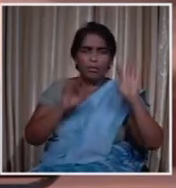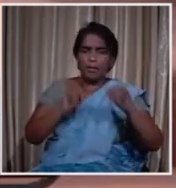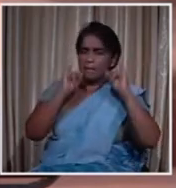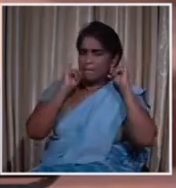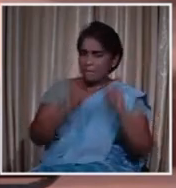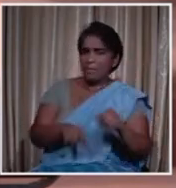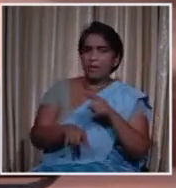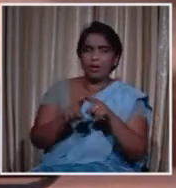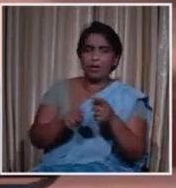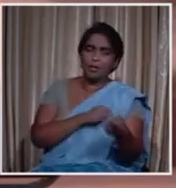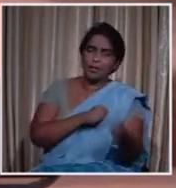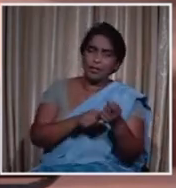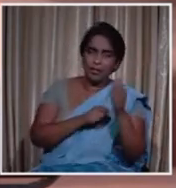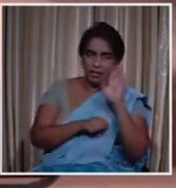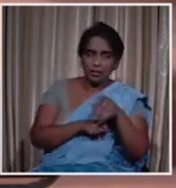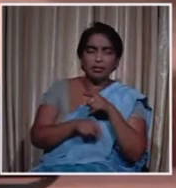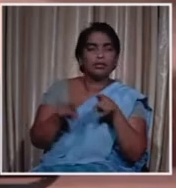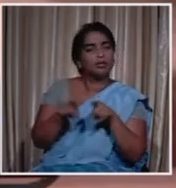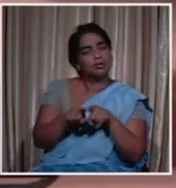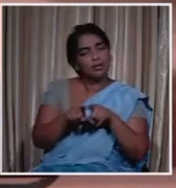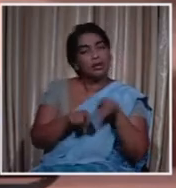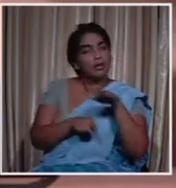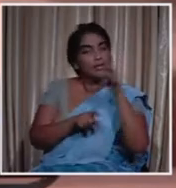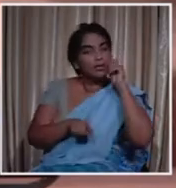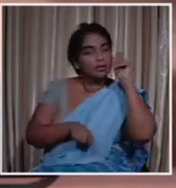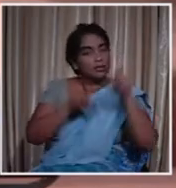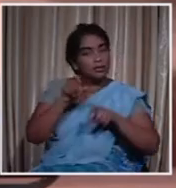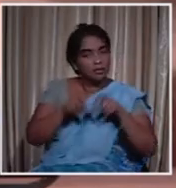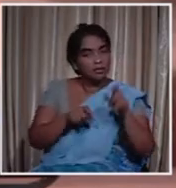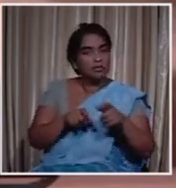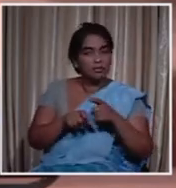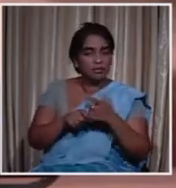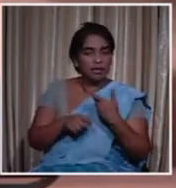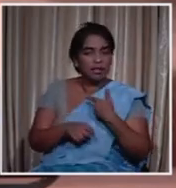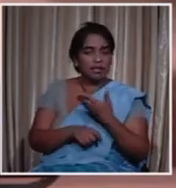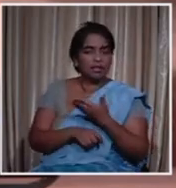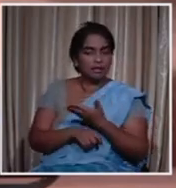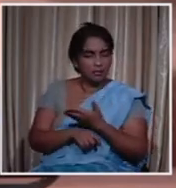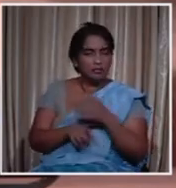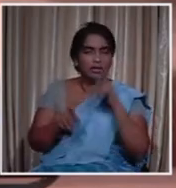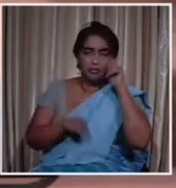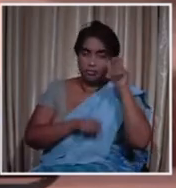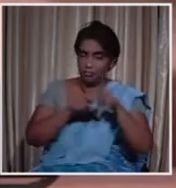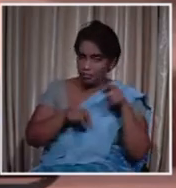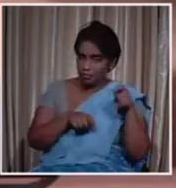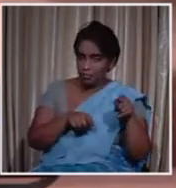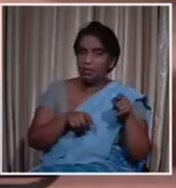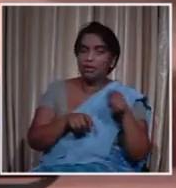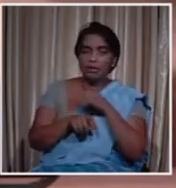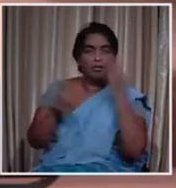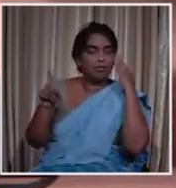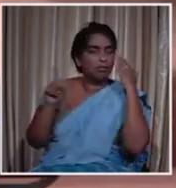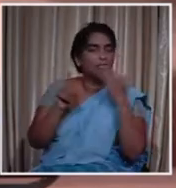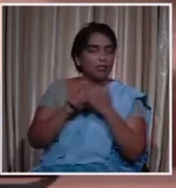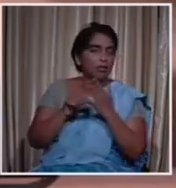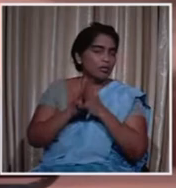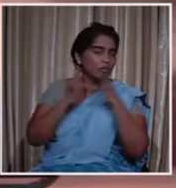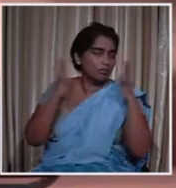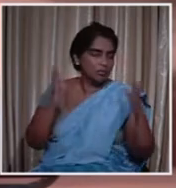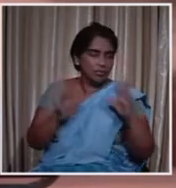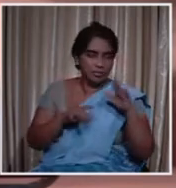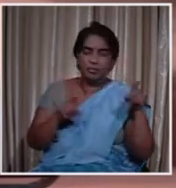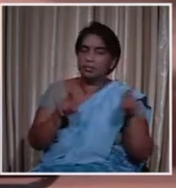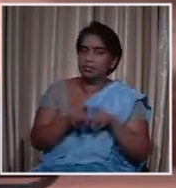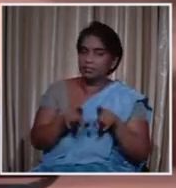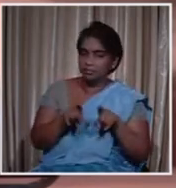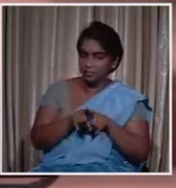மேற்கொண்டுள்ளமை அப்பகுதி மக்களிடையே பாரிய அதிருப்தியையும் அதியுச்ச கோபத்தையும் ஏற்படுத்தியுள்ளது. இதன் தொடர்ச்சியாக அதிகளவான பொதுமக்களின் பயன்பாட்டில்